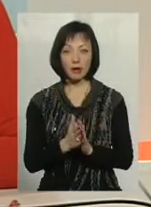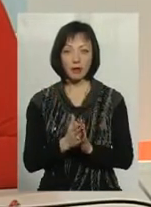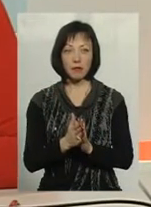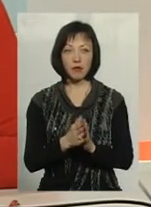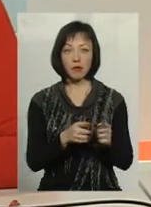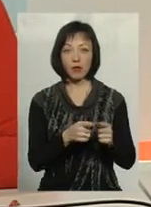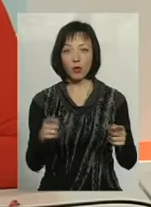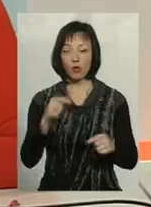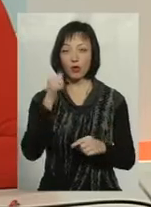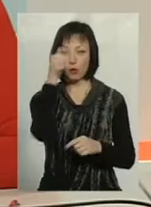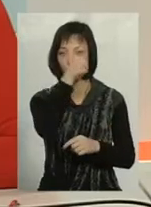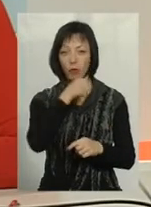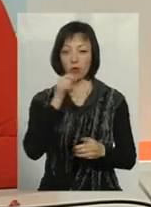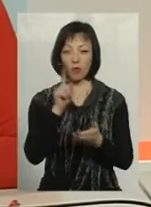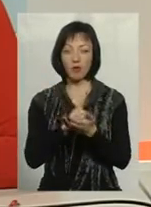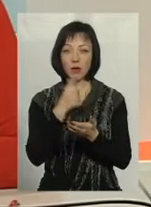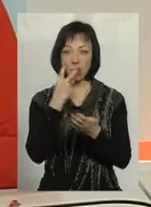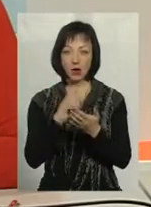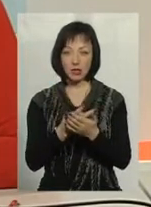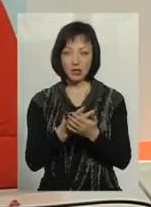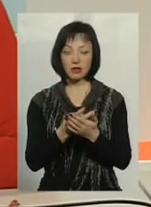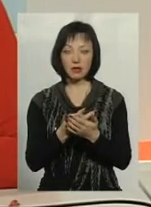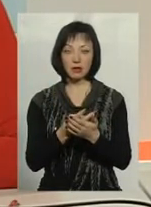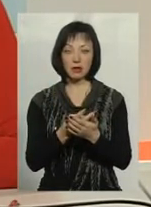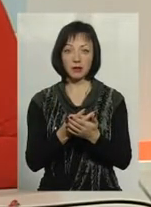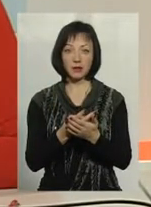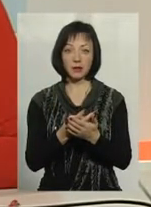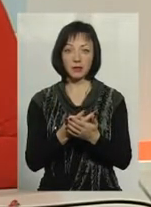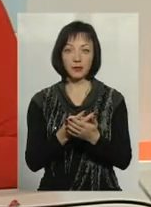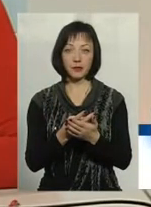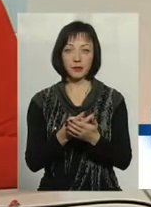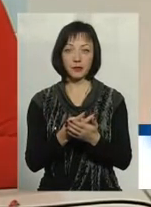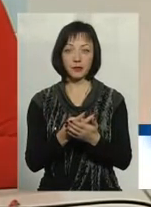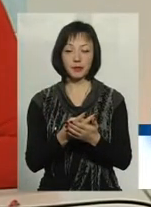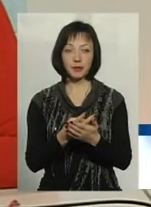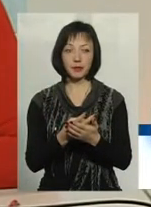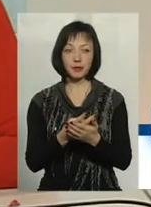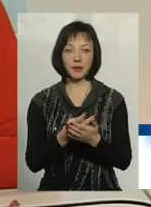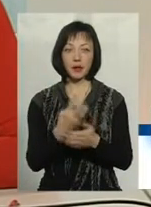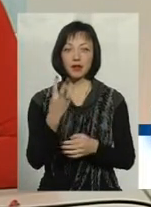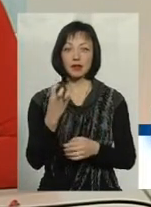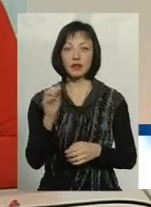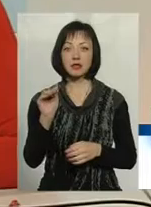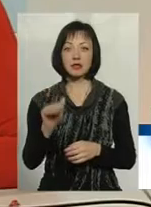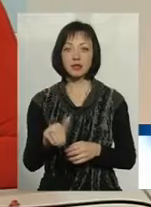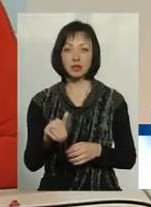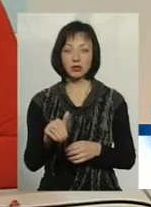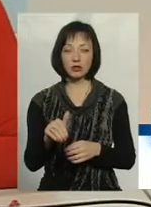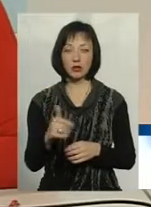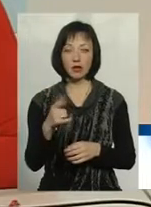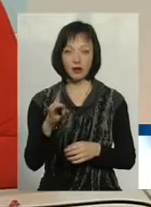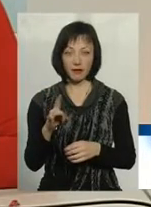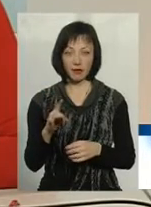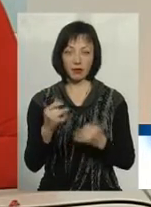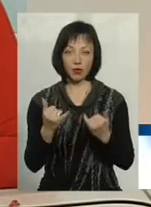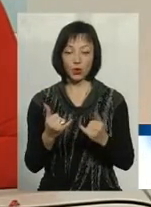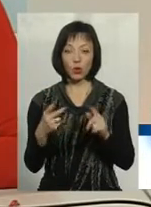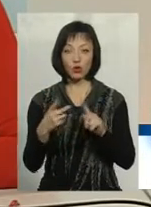сплачують податок державі? Ми ж зацікавлені, щоб державний бюджет поповнювався, місцевий бюджет і так далі. А як